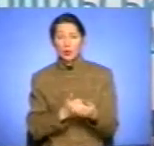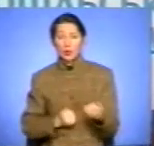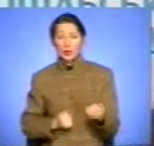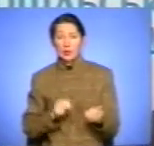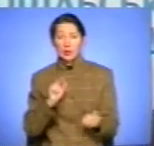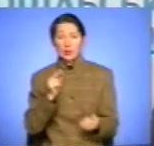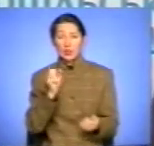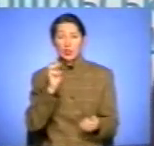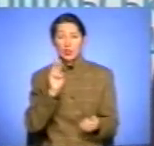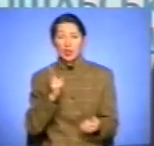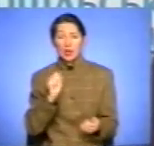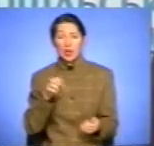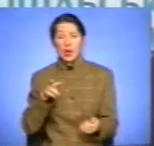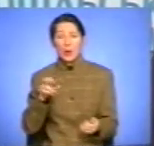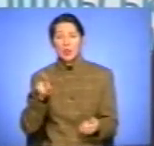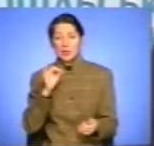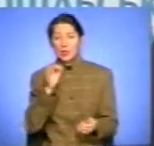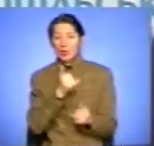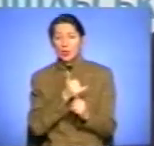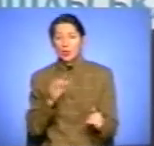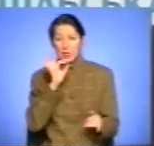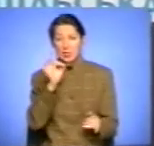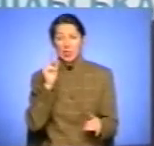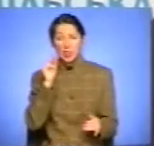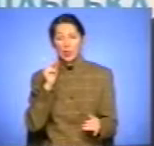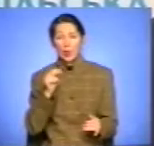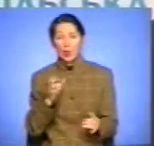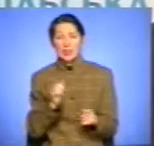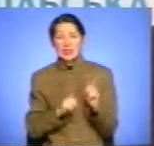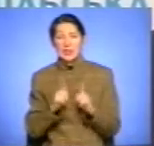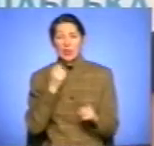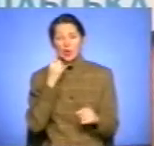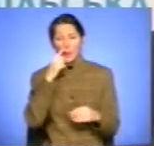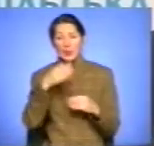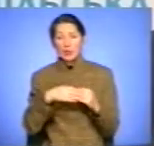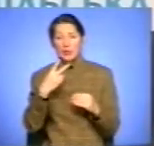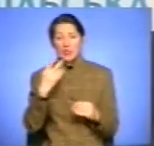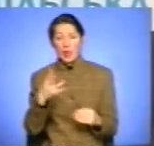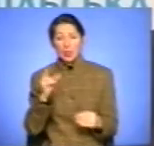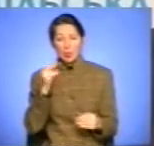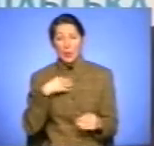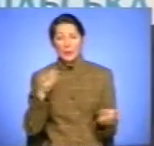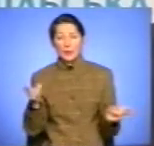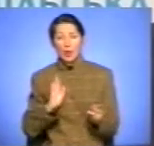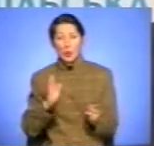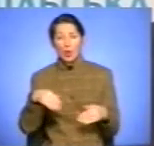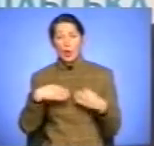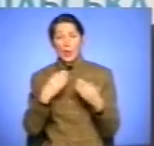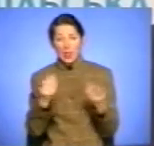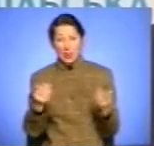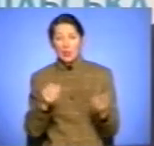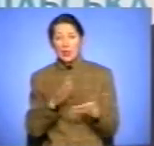сказала що вона не може сказати дату коли підійшло 25 число і мені потрібно було давати оголошення і запрошення